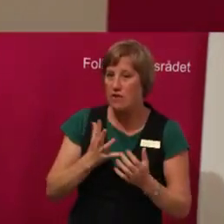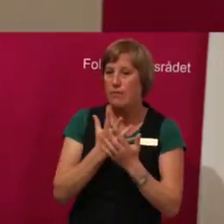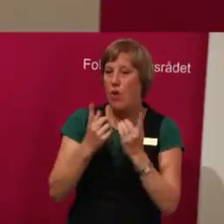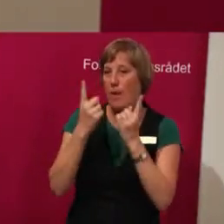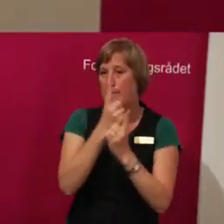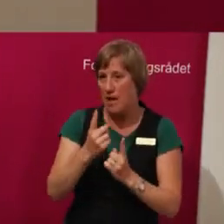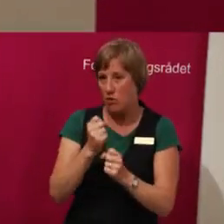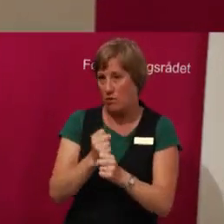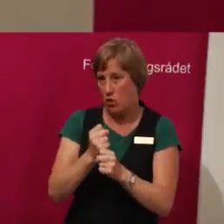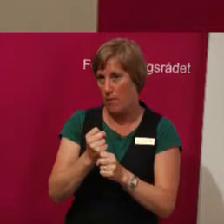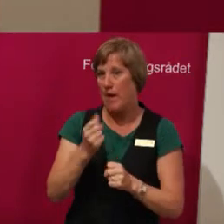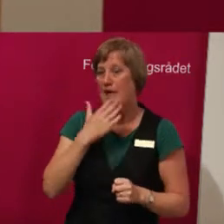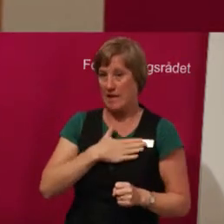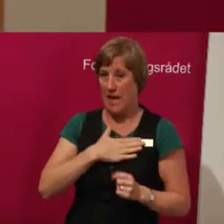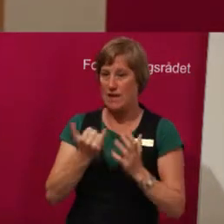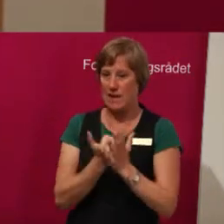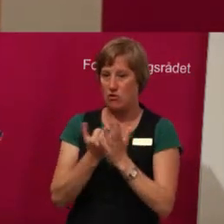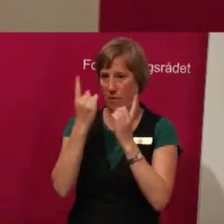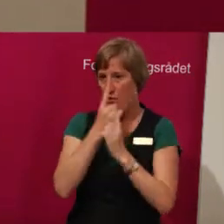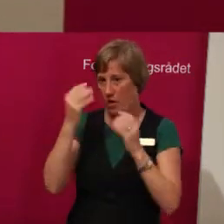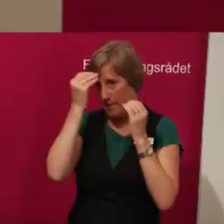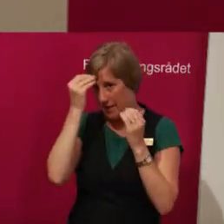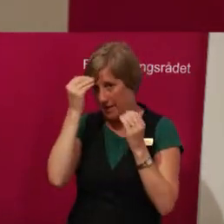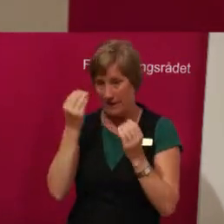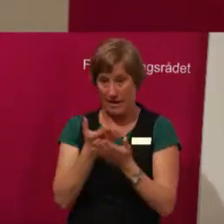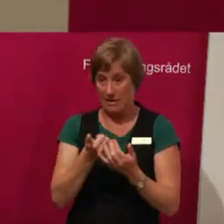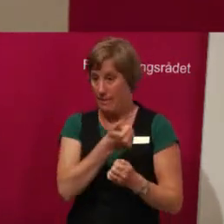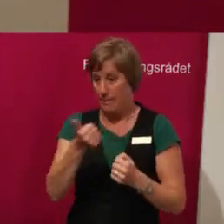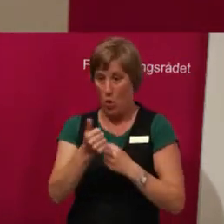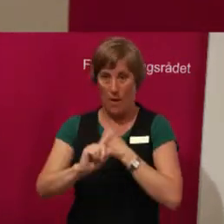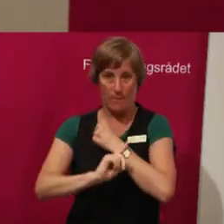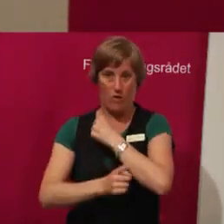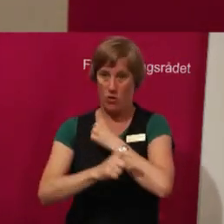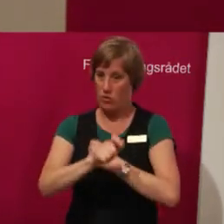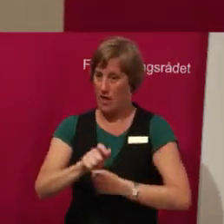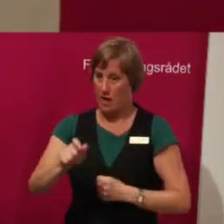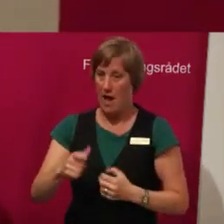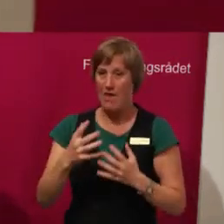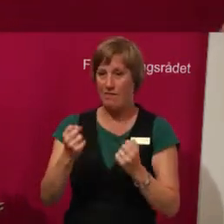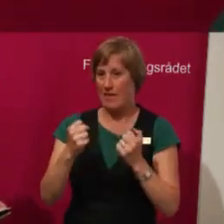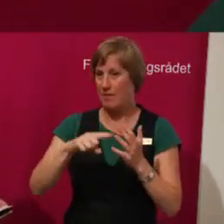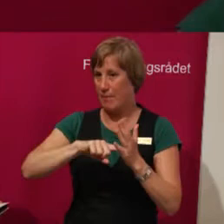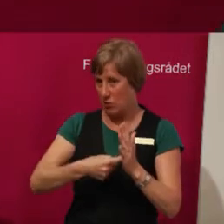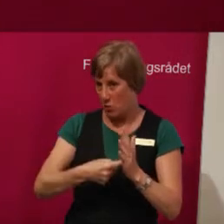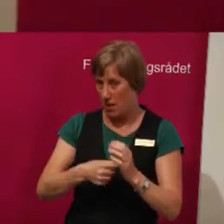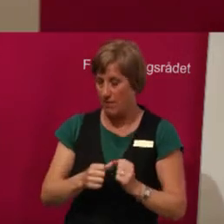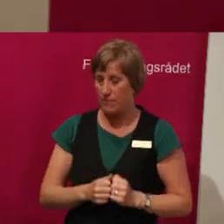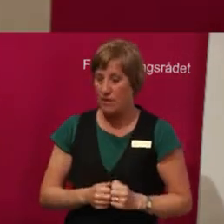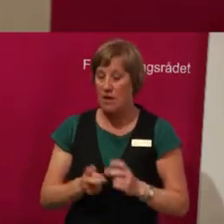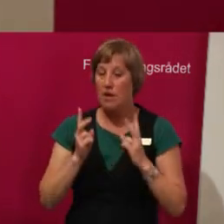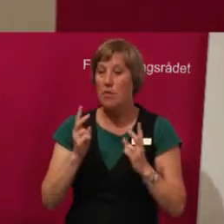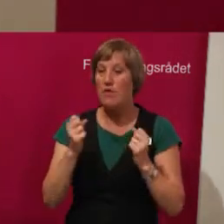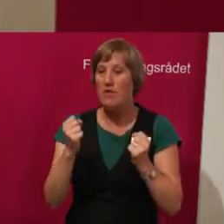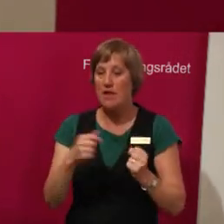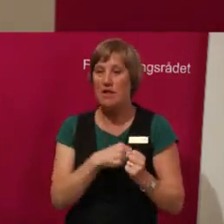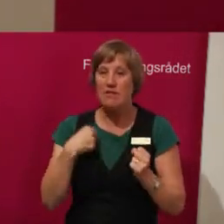människor som jobbar ideellt inom folkbildningen. Så det är inte liksom professionalism i alla led. Det tror jag är oerhört viktigt att markera. Sen tror jag att det är oerhört viktigt också att vi